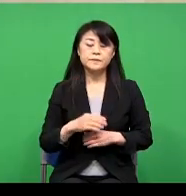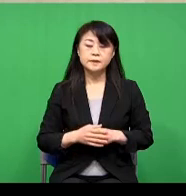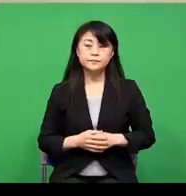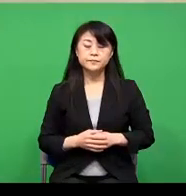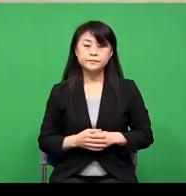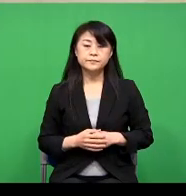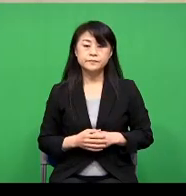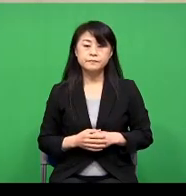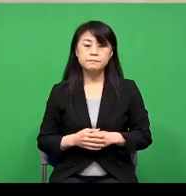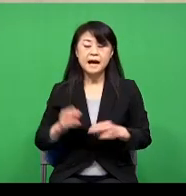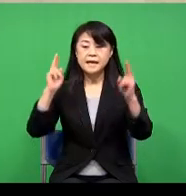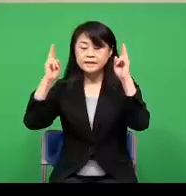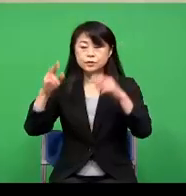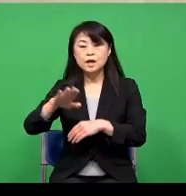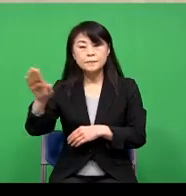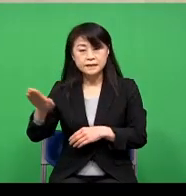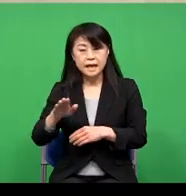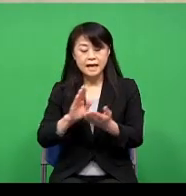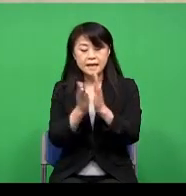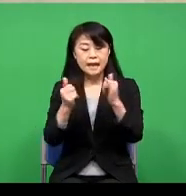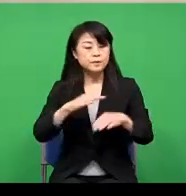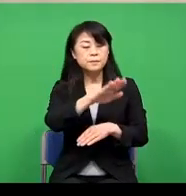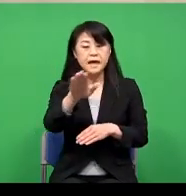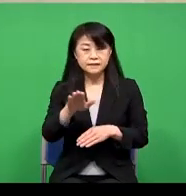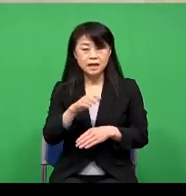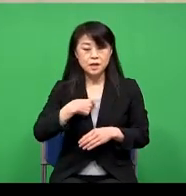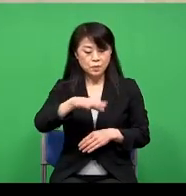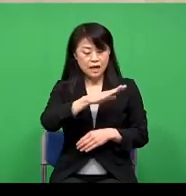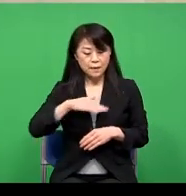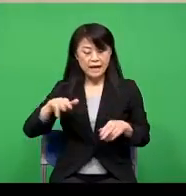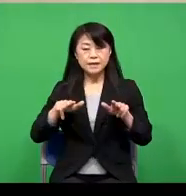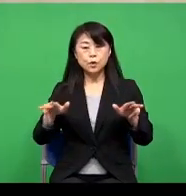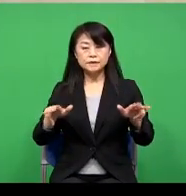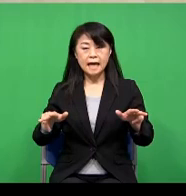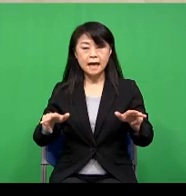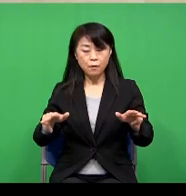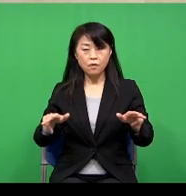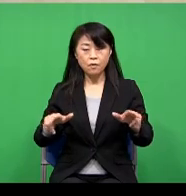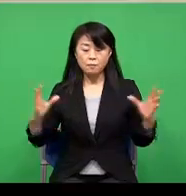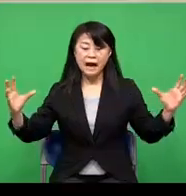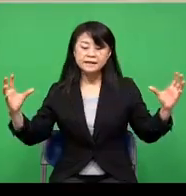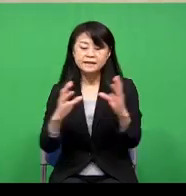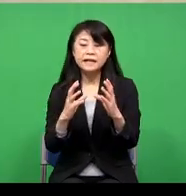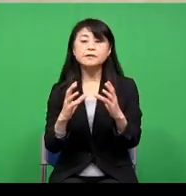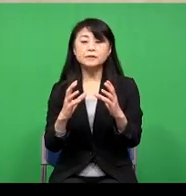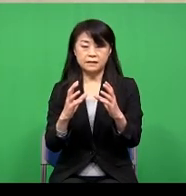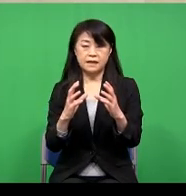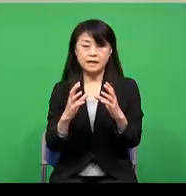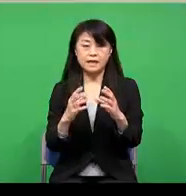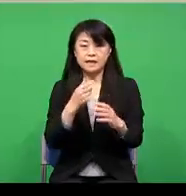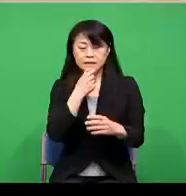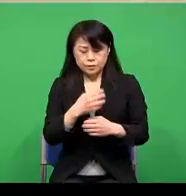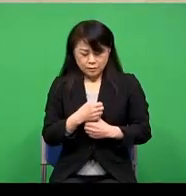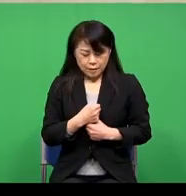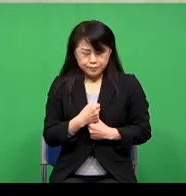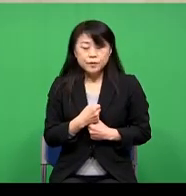従事者の皆様はじめ関係の皆様にも本当に献身的に努力していただいてますけれども、まあ、そこで今度の予算